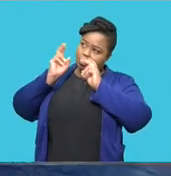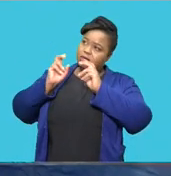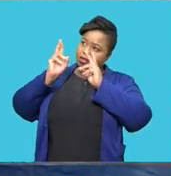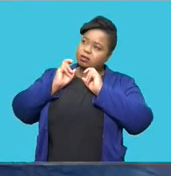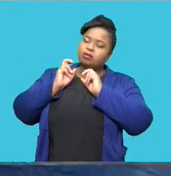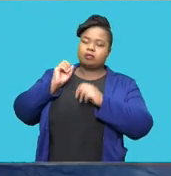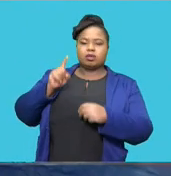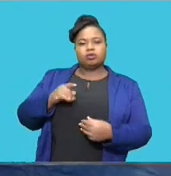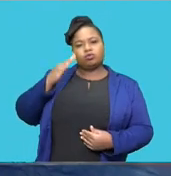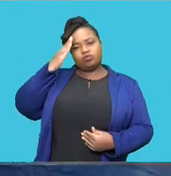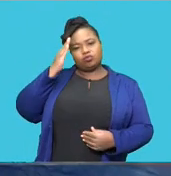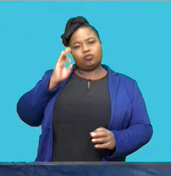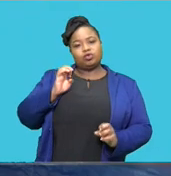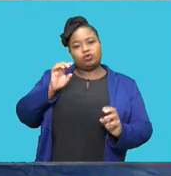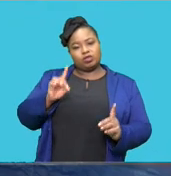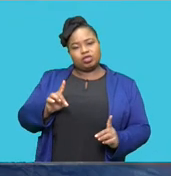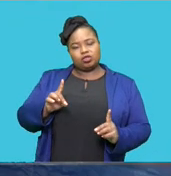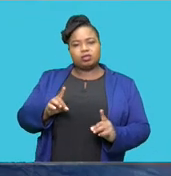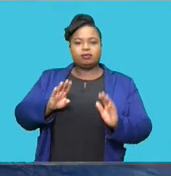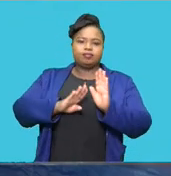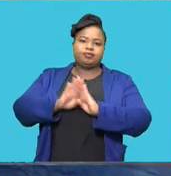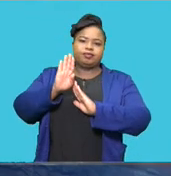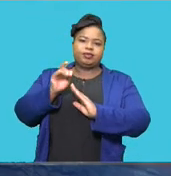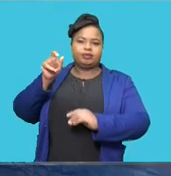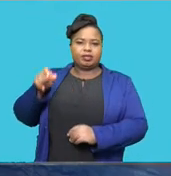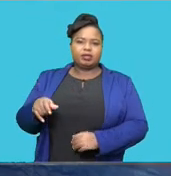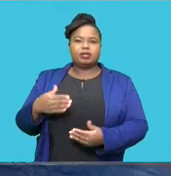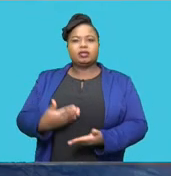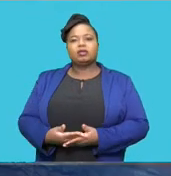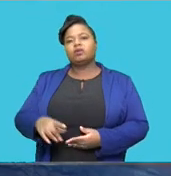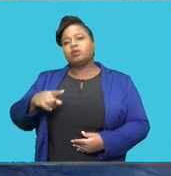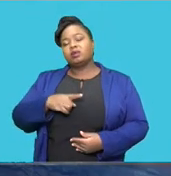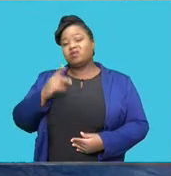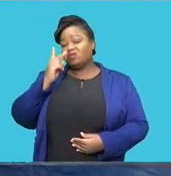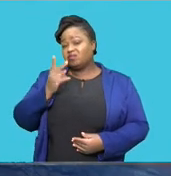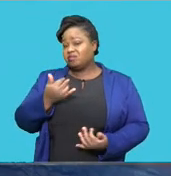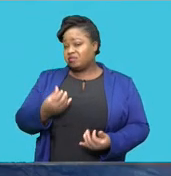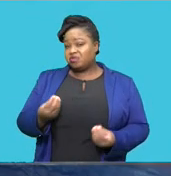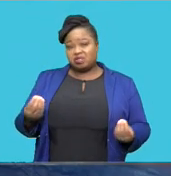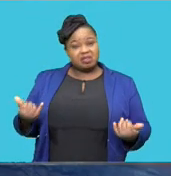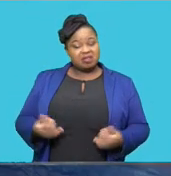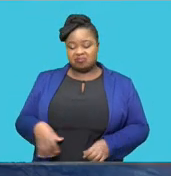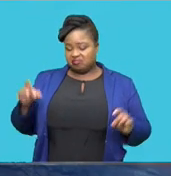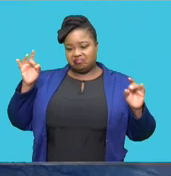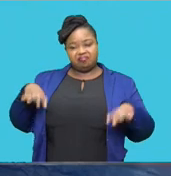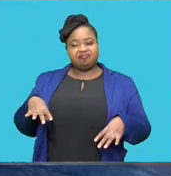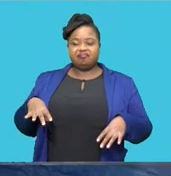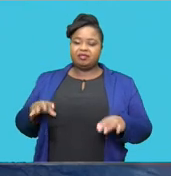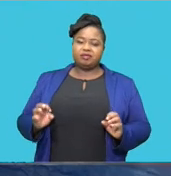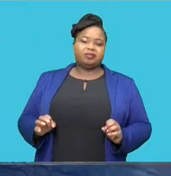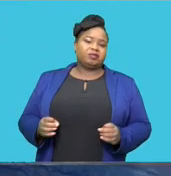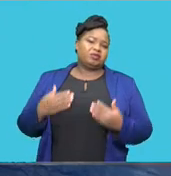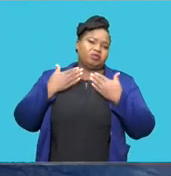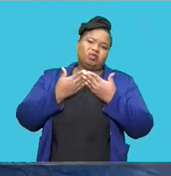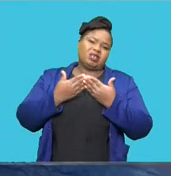Bazi ukuthi imfundo ithatha umuntu imise somewhere ngoba mongathi uyabheka abantwana abanamhlanje abafuni ukufunda and